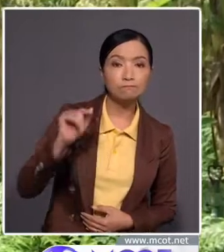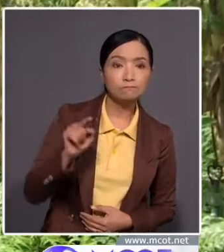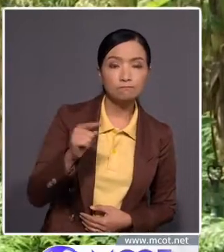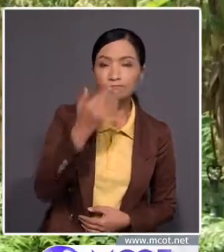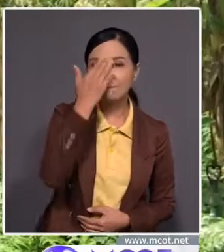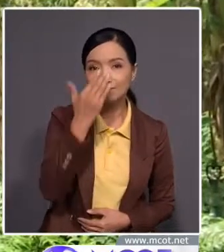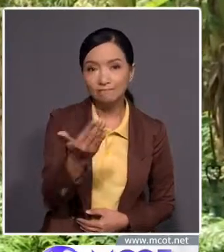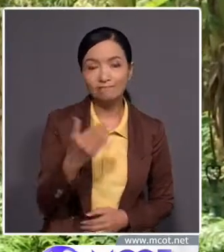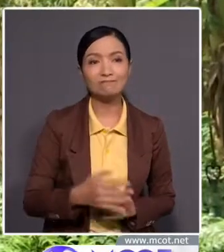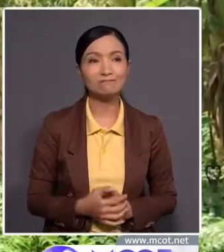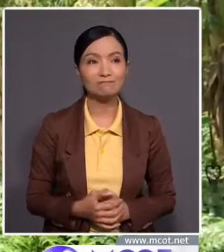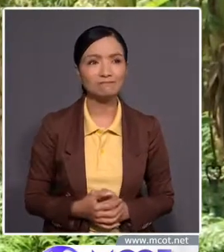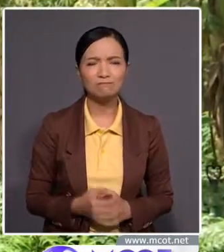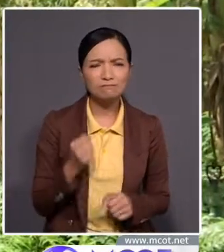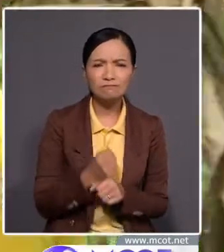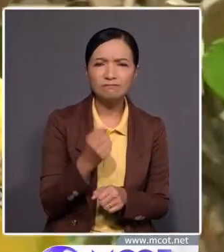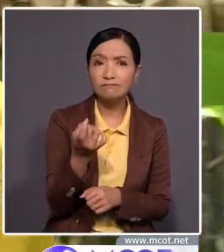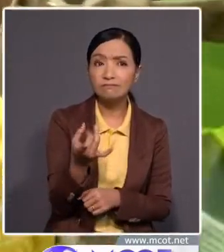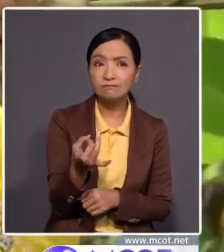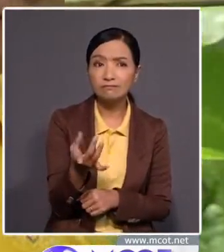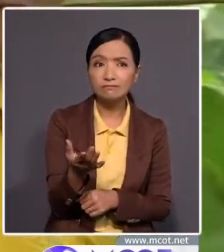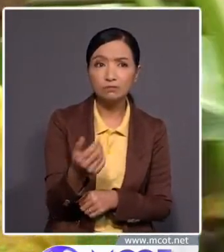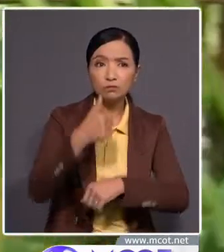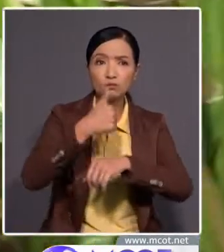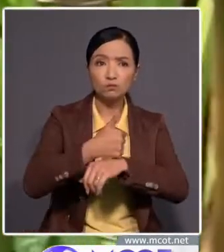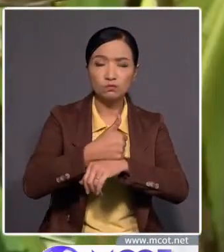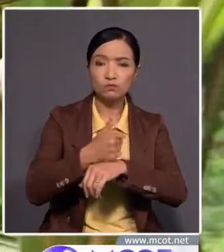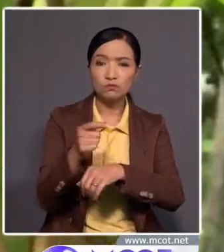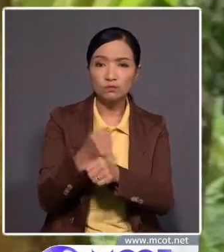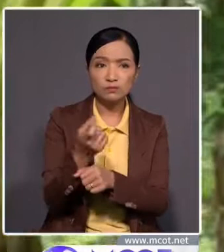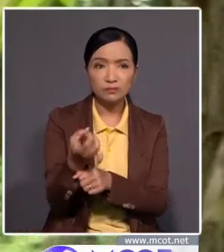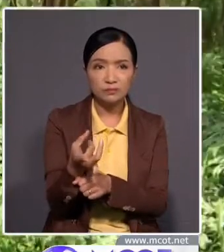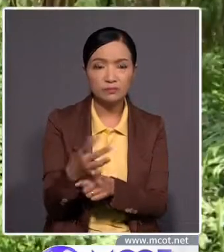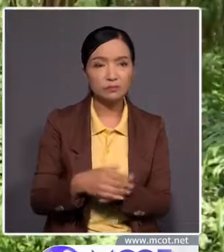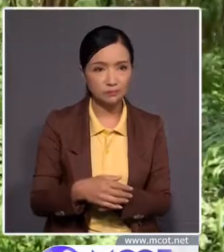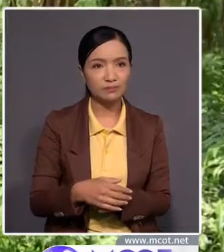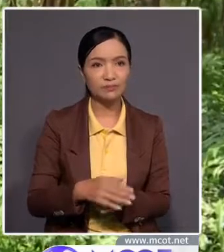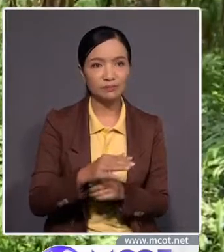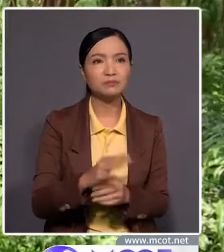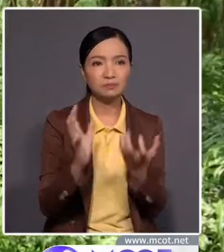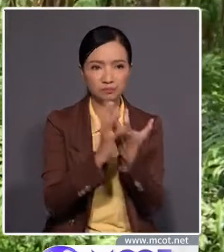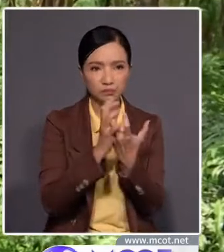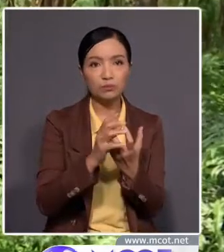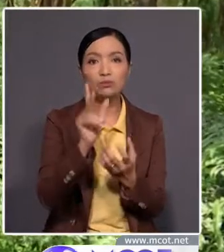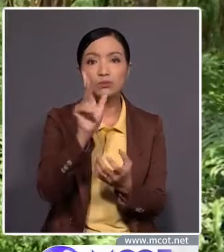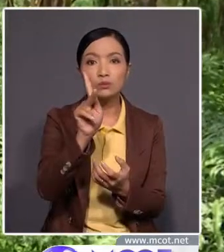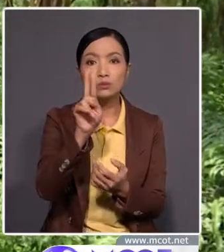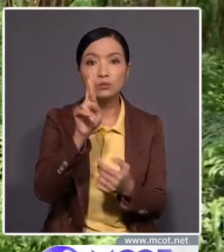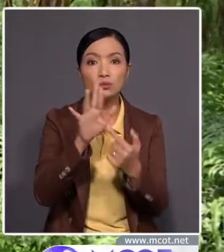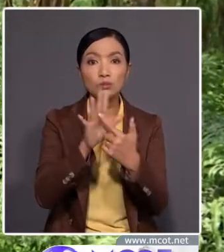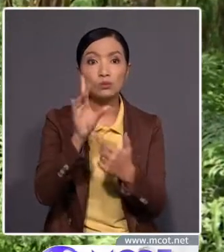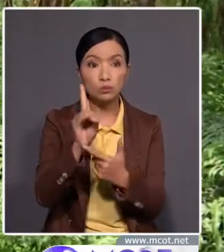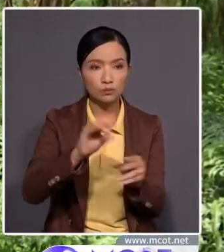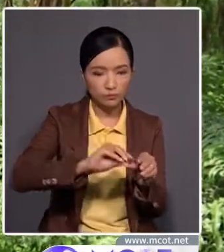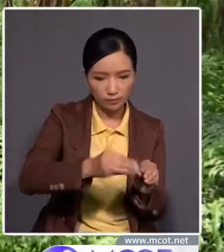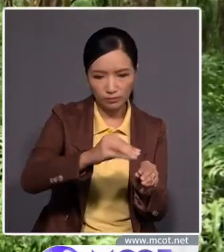สวัสดีครับ สวัสดีครับพี่สว ั สด ี คร ับ ทำอะไรเนี่ยผู้ใหญ่ อ๋อตอนนี้เก็บผักกูดอยู่ครับพี ่เก็บเอาไปทำอะไรครับผู้ใหญ ่ตัวนี้ก็คือเป็นสินค้